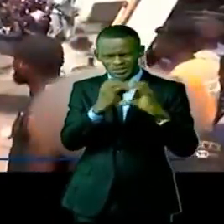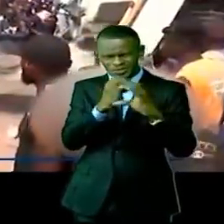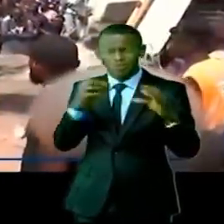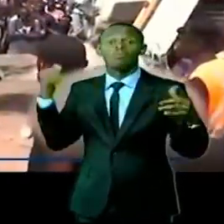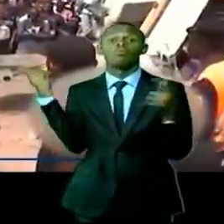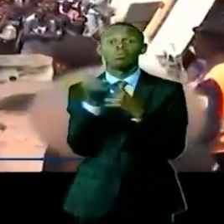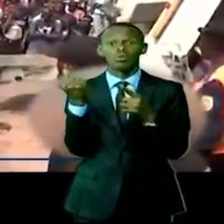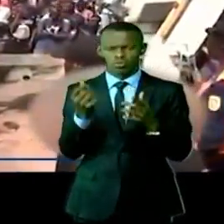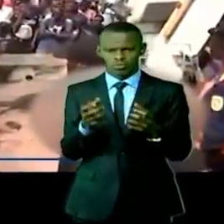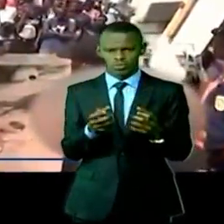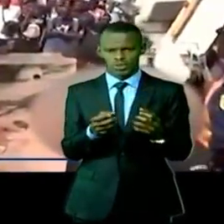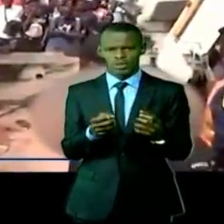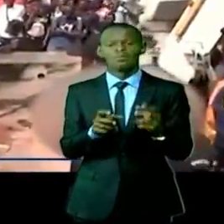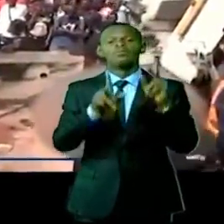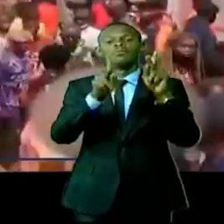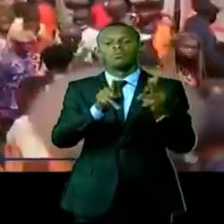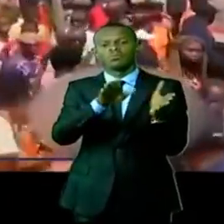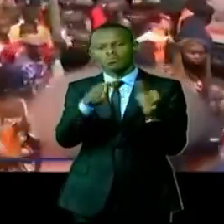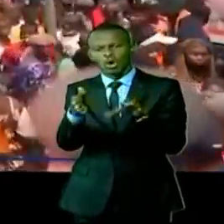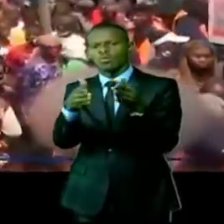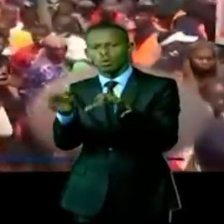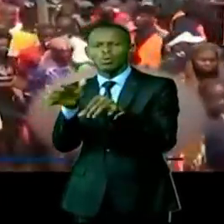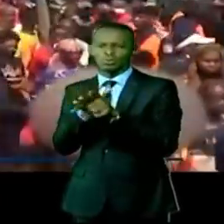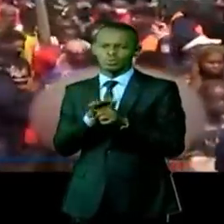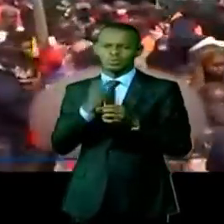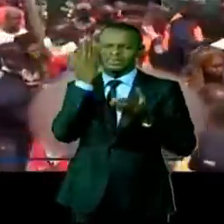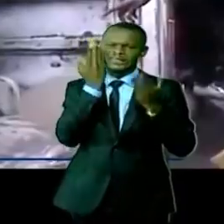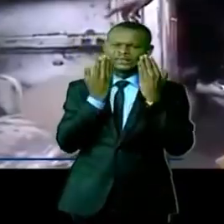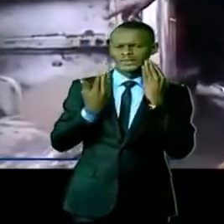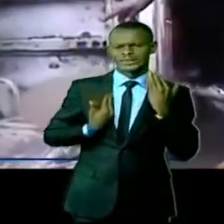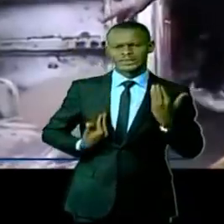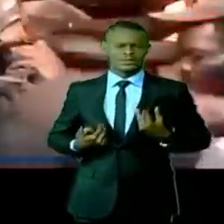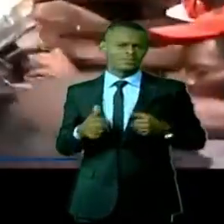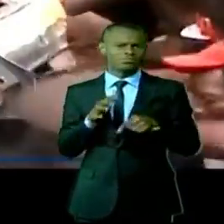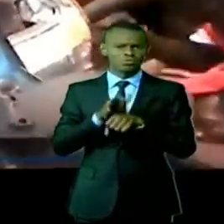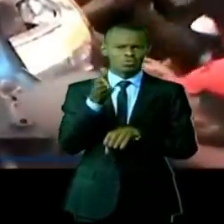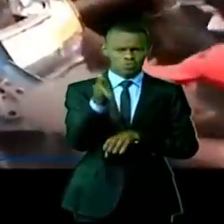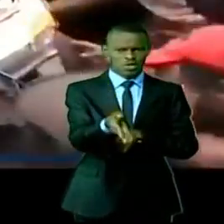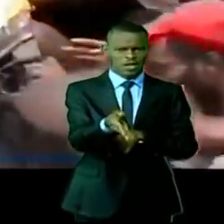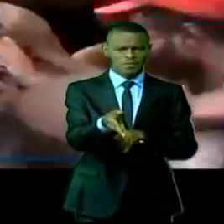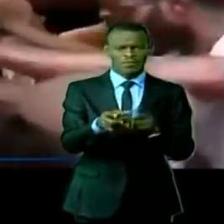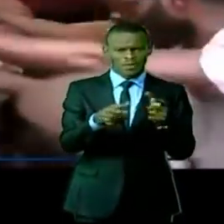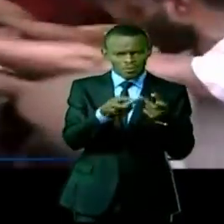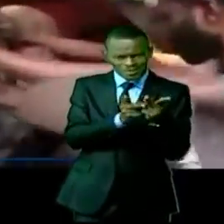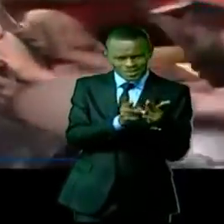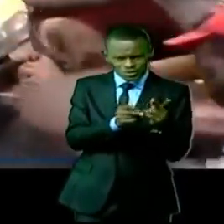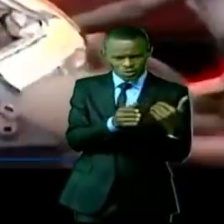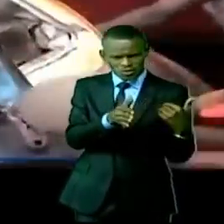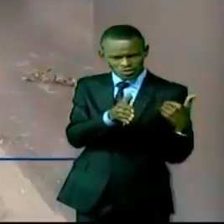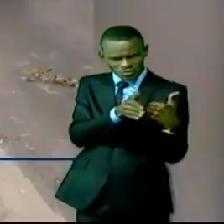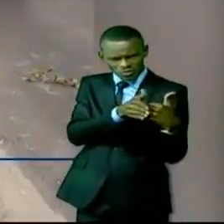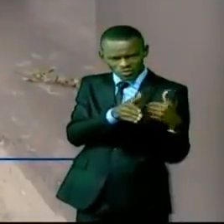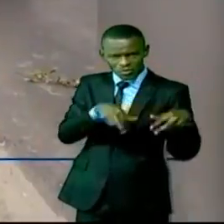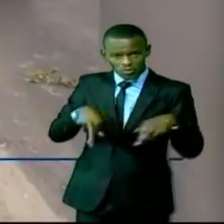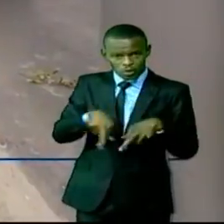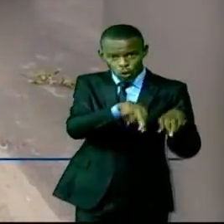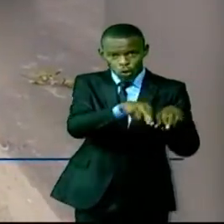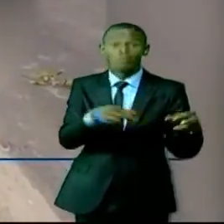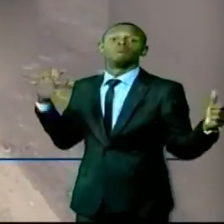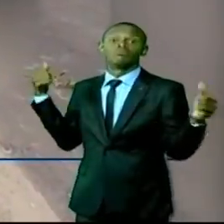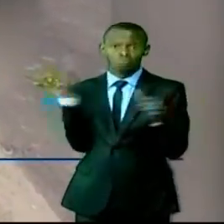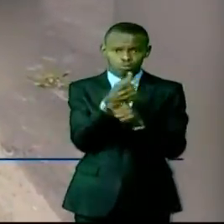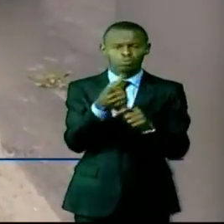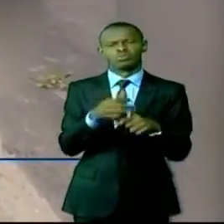causant ainsi des morts et plusieurs blessés. Les gens sur le long de la chaussée n'ont pas été épargnés. Incellé au niveau du